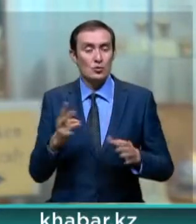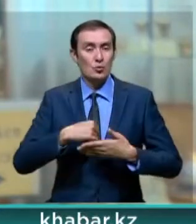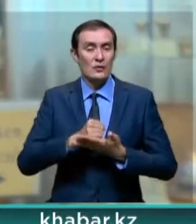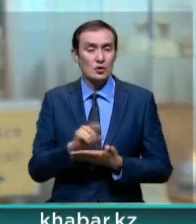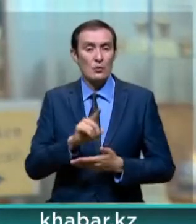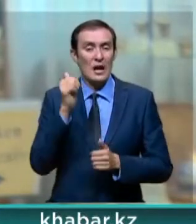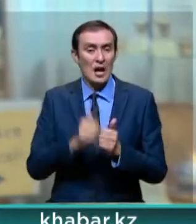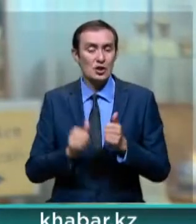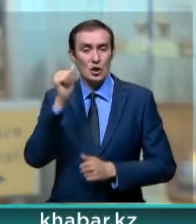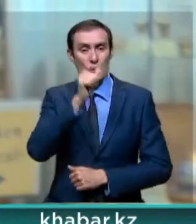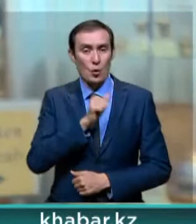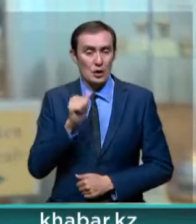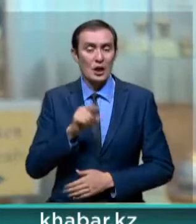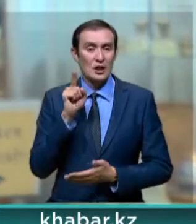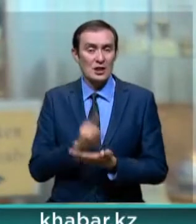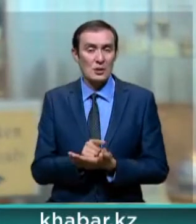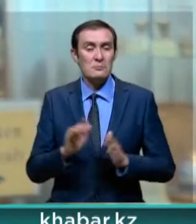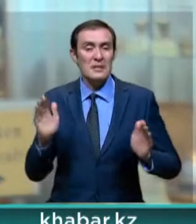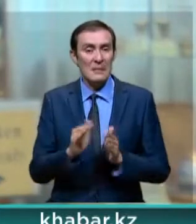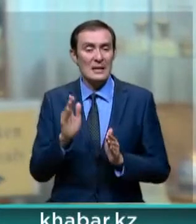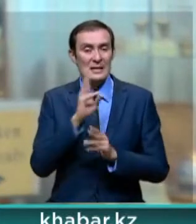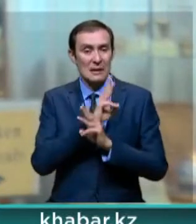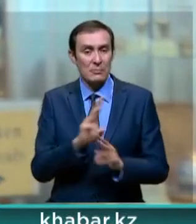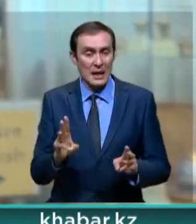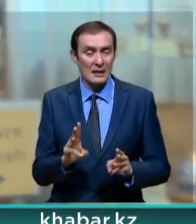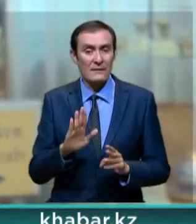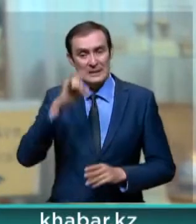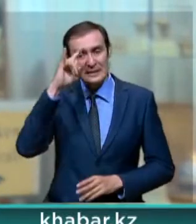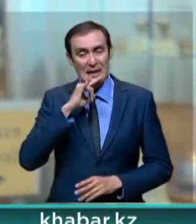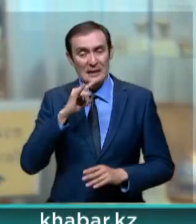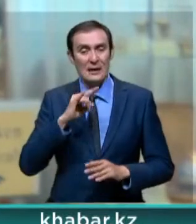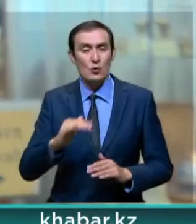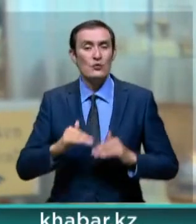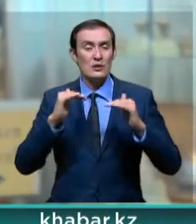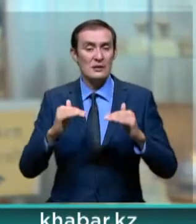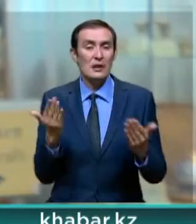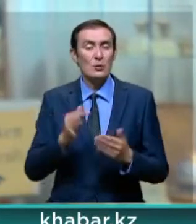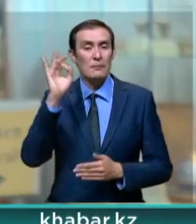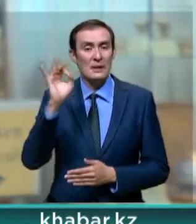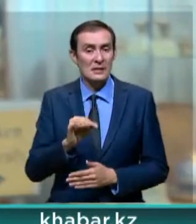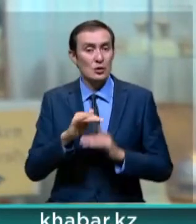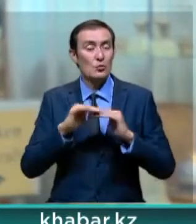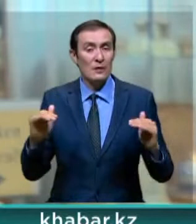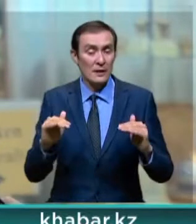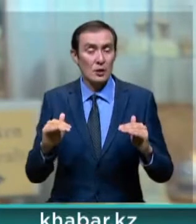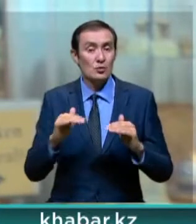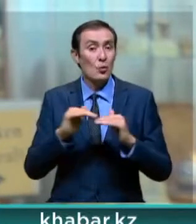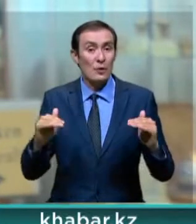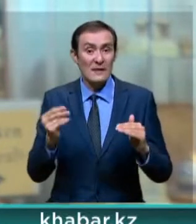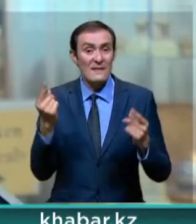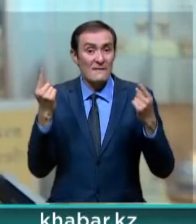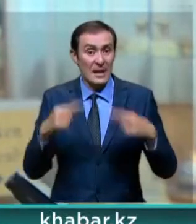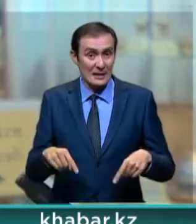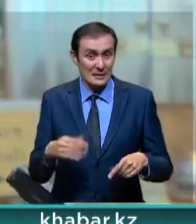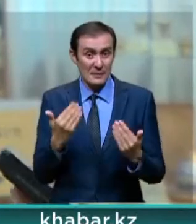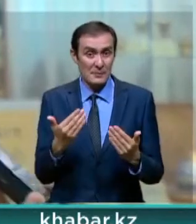что каждый год должна минимальная заработная плата в Казахстане расти на определенный процентный уровень. Потому что уровень инфляции, как раз